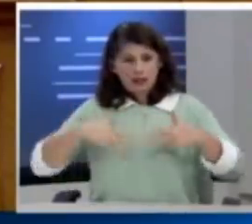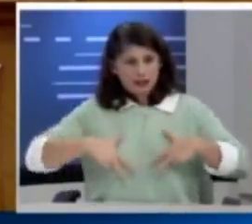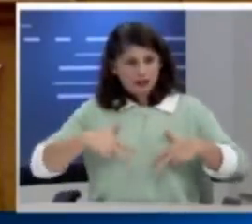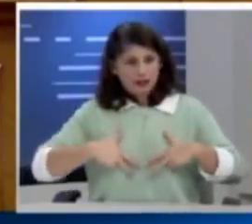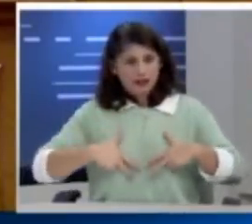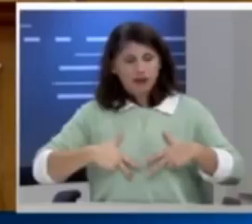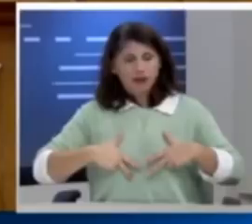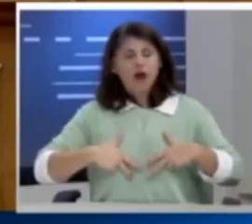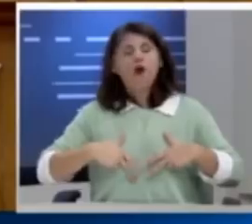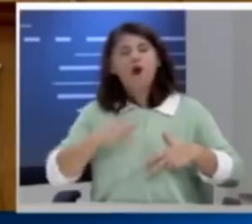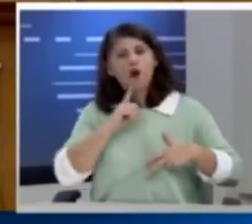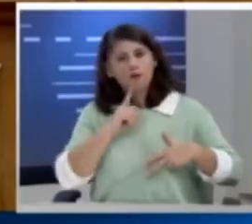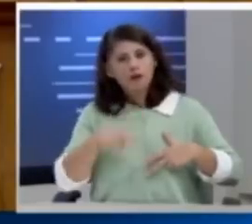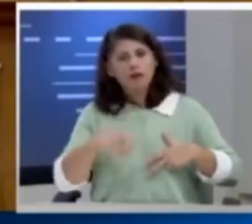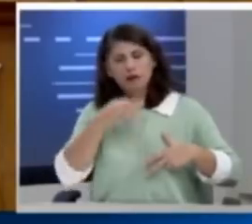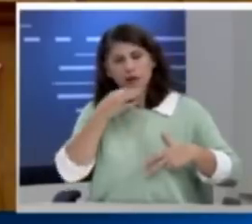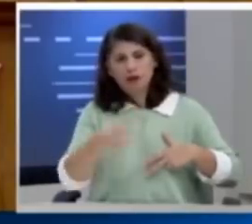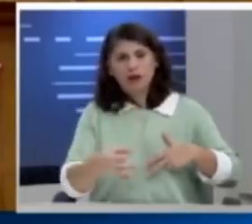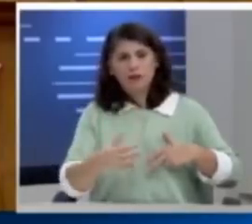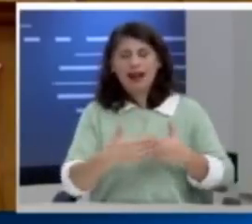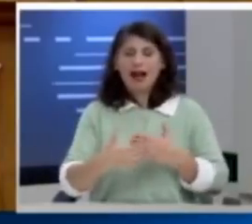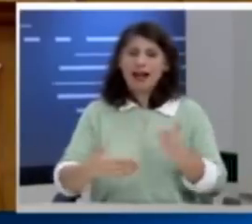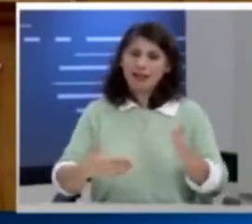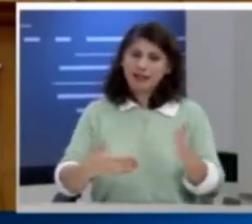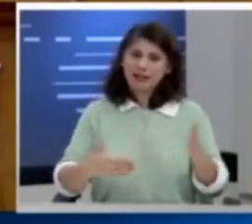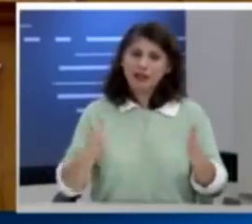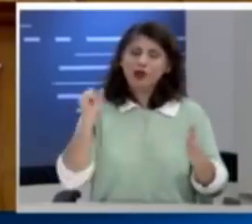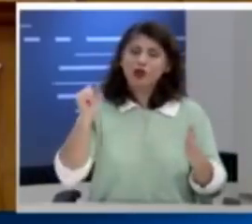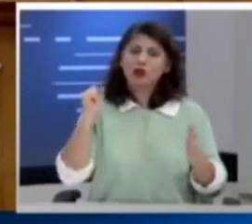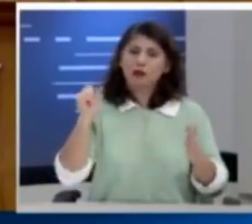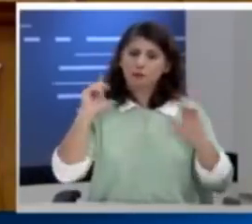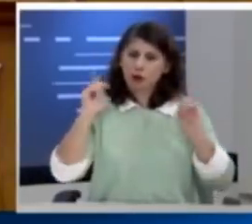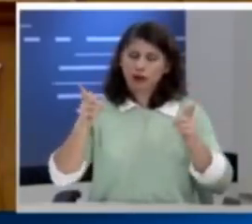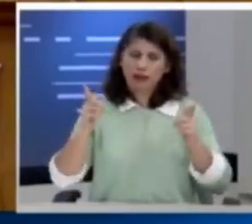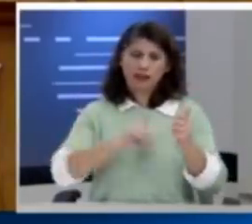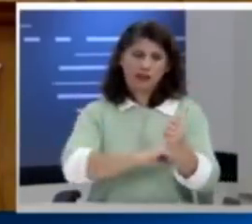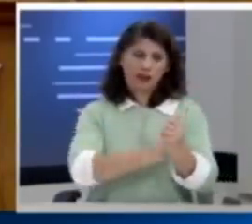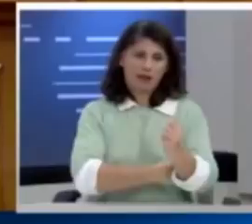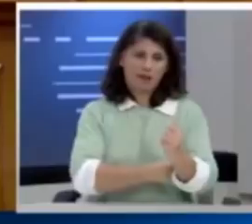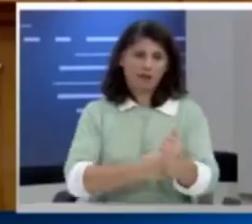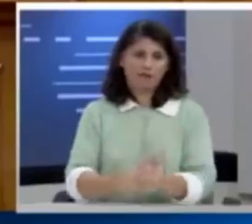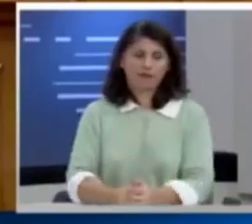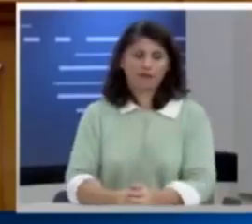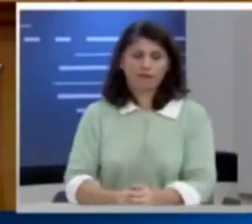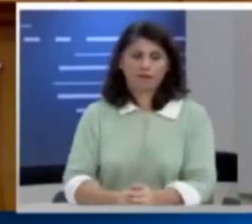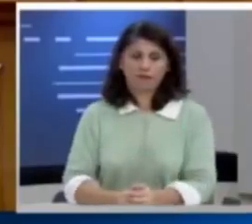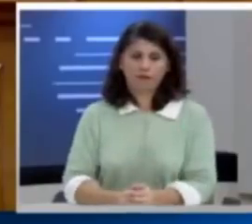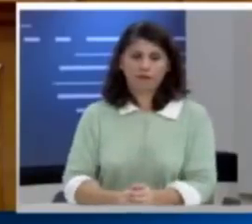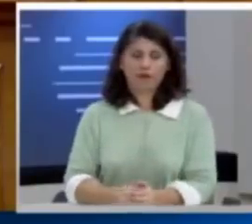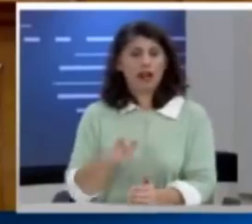κυβερνήσεις όσο και οι λεγόμενες αριστερές σοσιαλδημοκρατικές δυνάμεις.